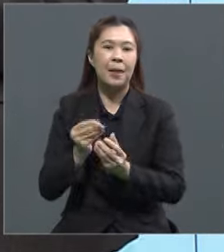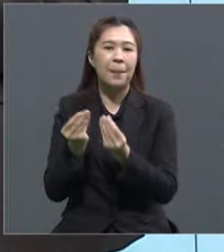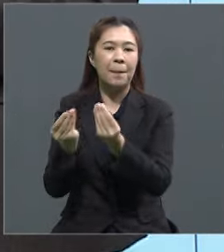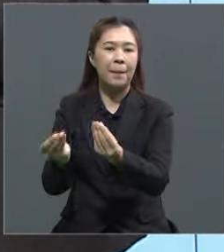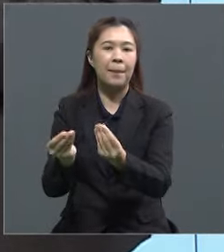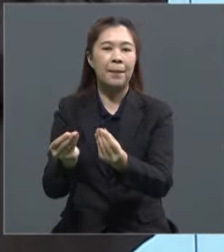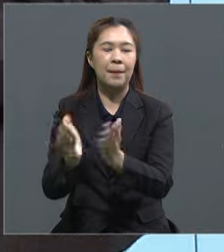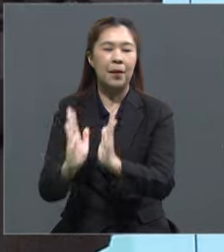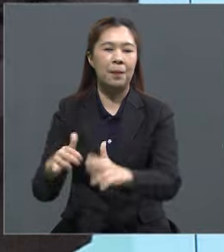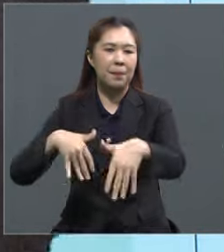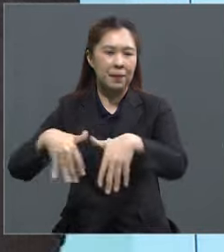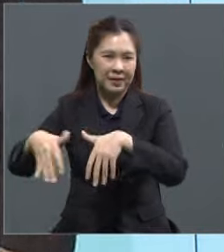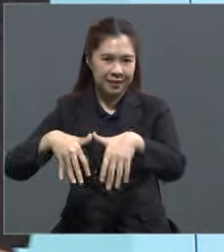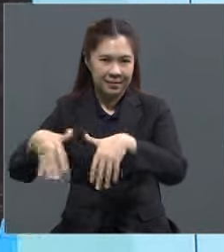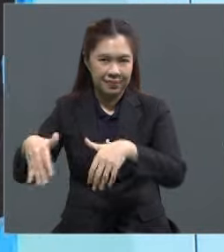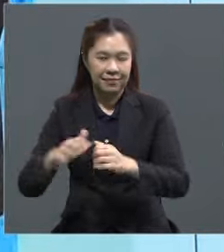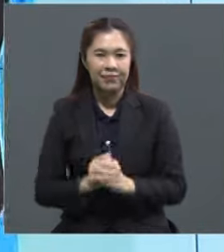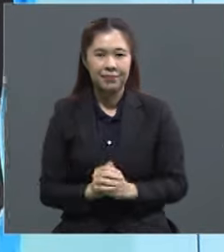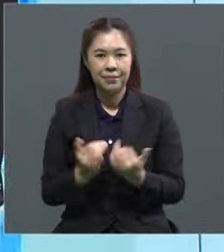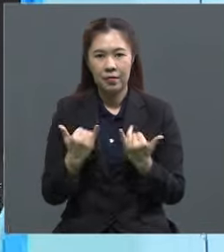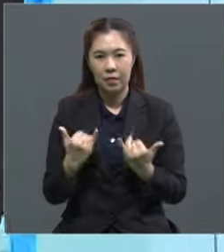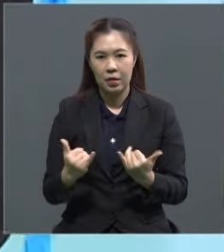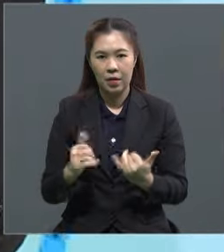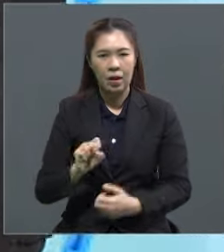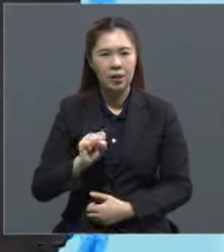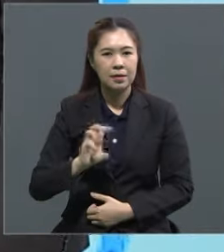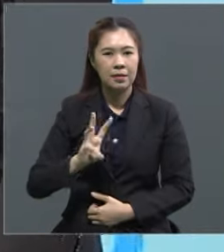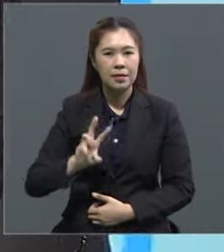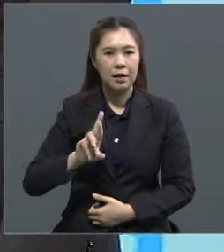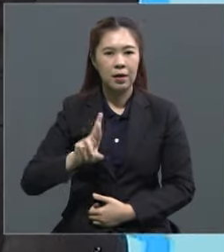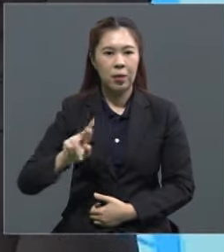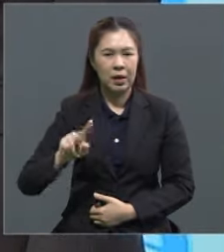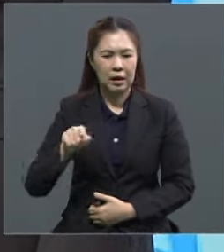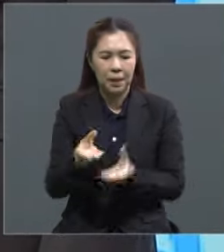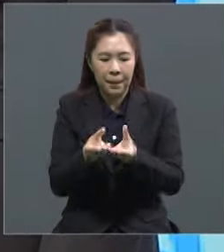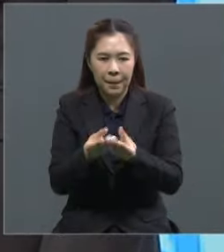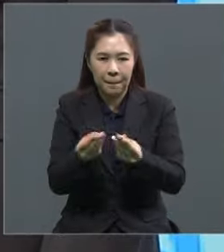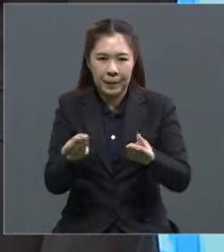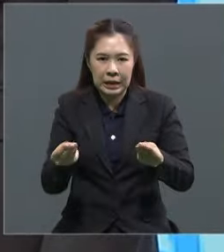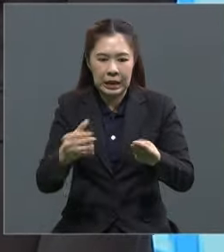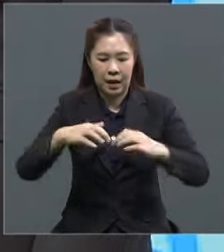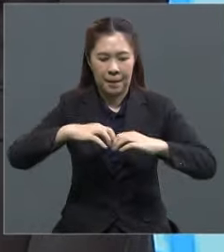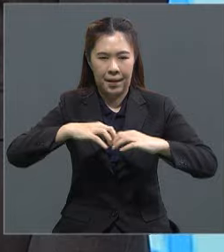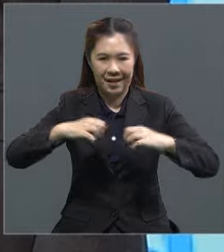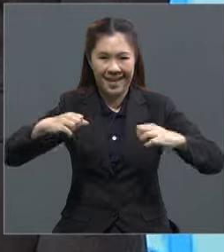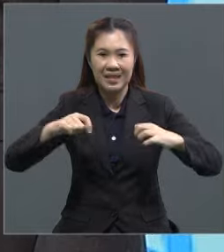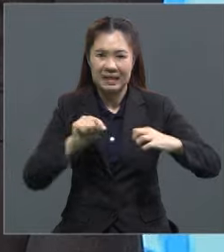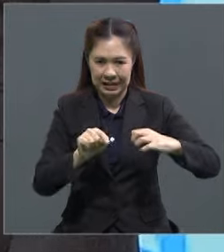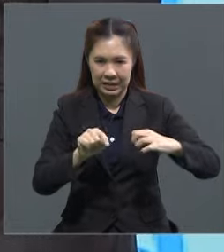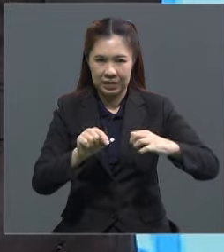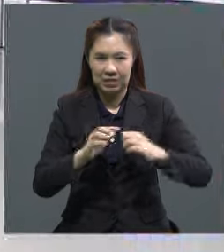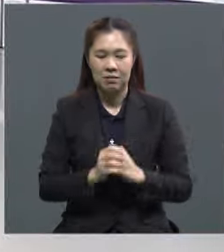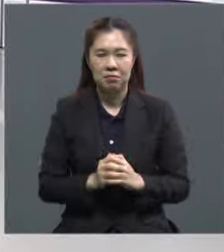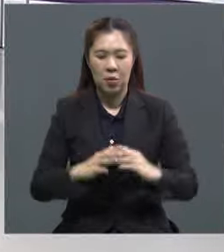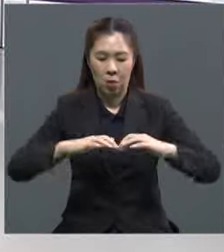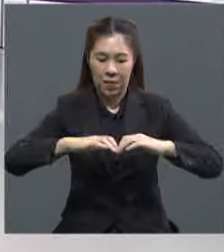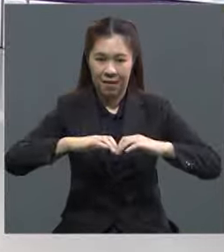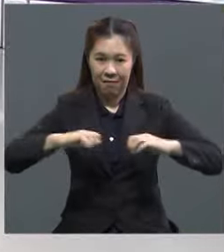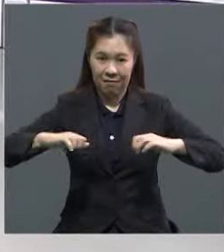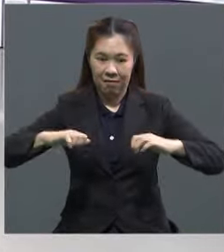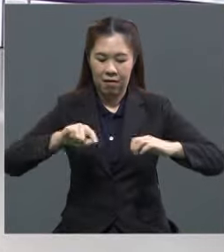ชนณขณะนี้ที่ทางสวรรคโลกที่มีคันดินชำรุดในลักษณะแบบนี้เกิดขึ้นมาเนี่ยมันก็มีน้ำกระจายเข้า